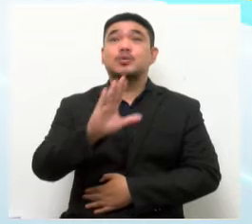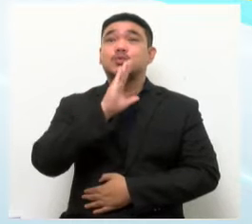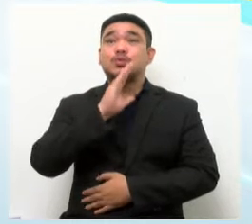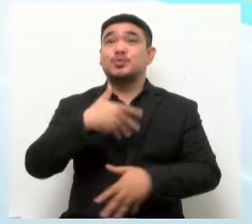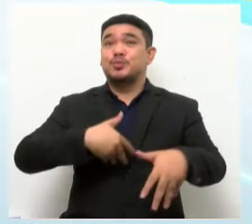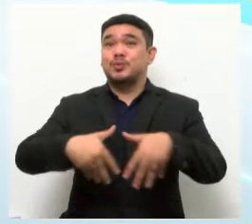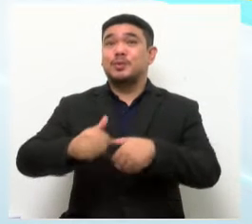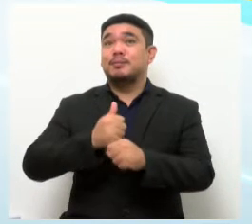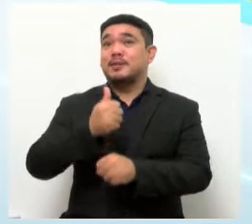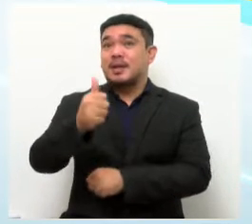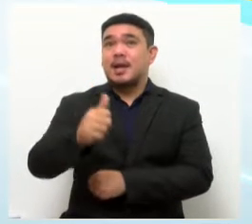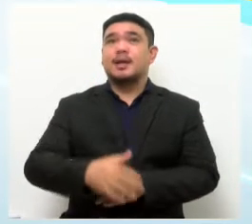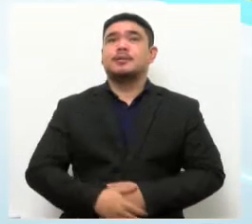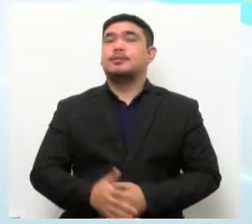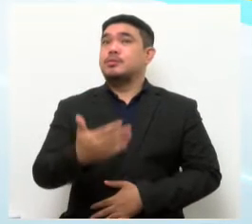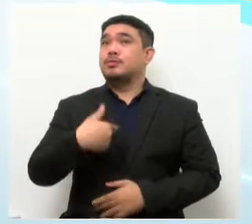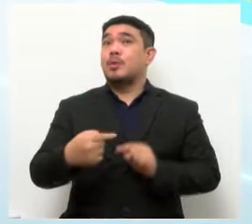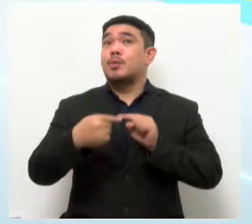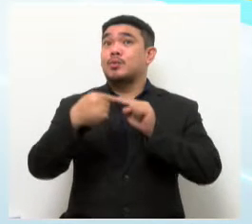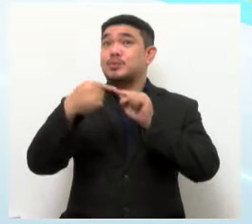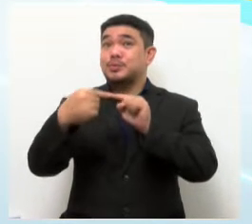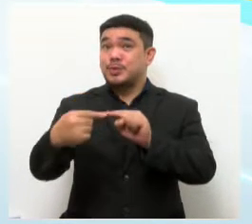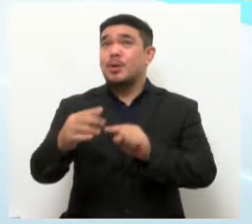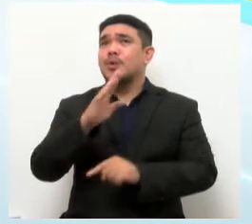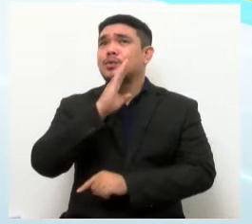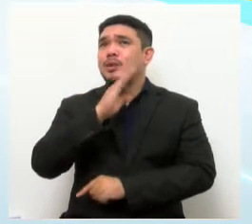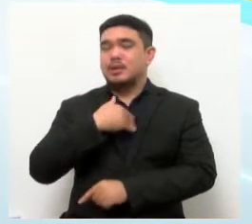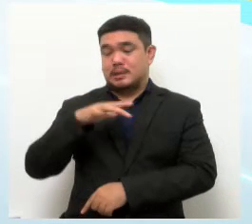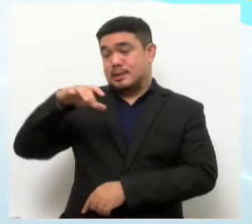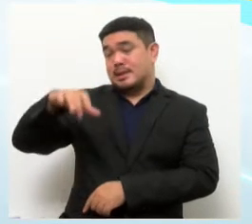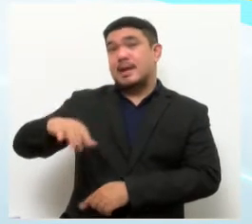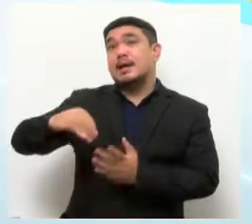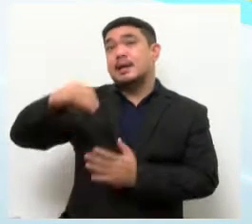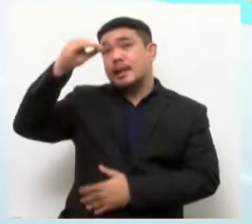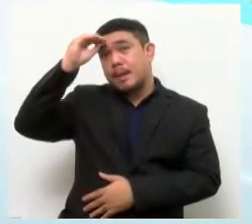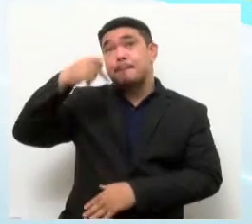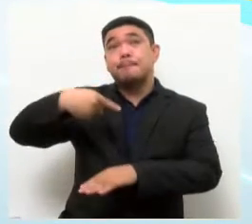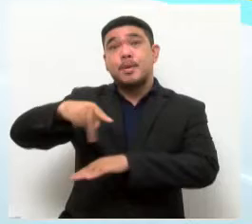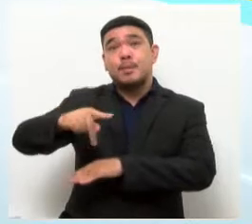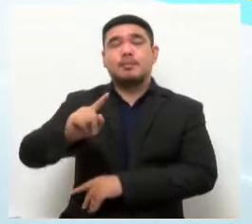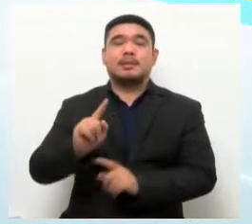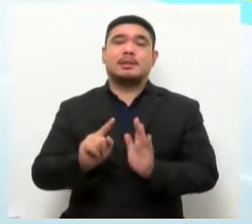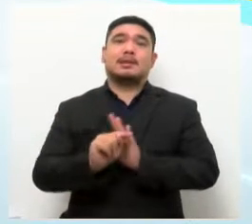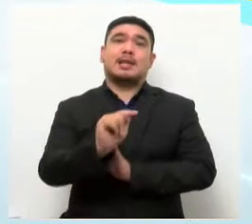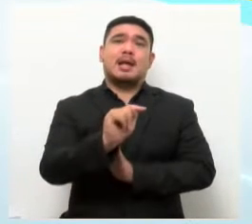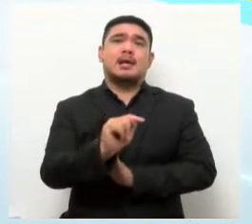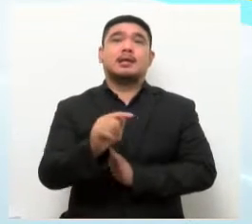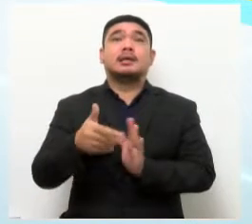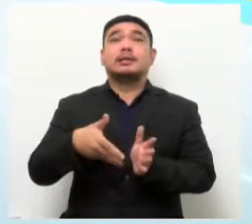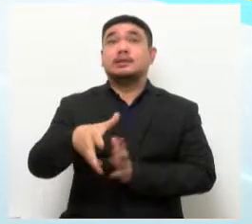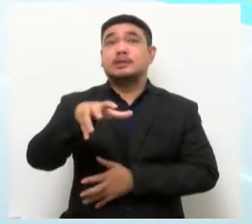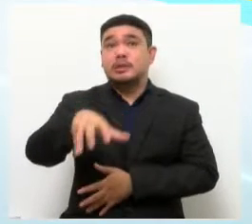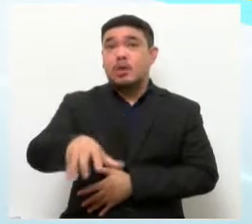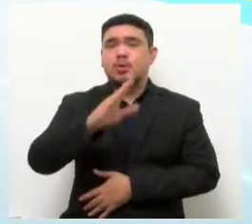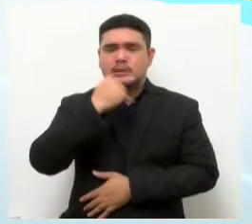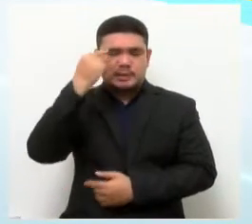องค่ะท่านผู้ชมทุกท่านคะเราไปต่อเนื่องกันนะคะกับสำนักงานเขตพื้นที่การศึกษาประถมศึกษาตากเขต2ค่ะที่เล็งเห็นถึงความ